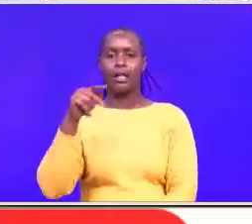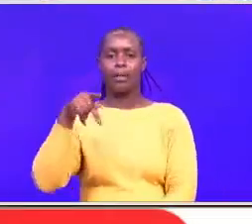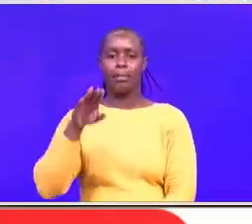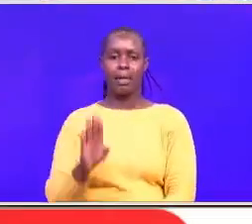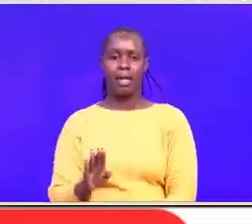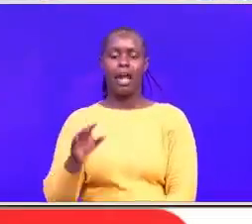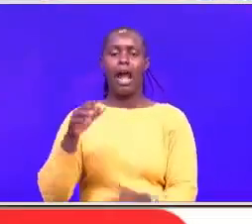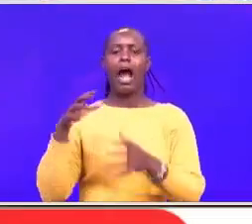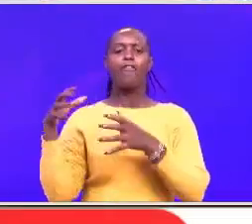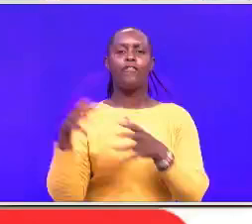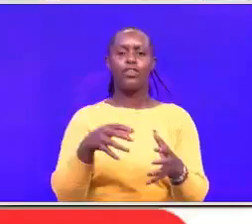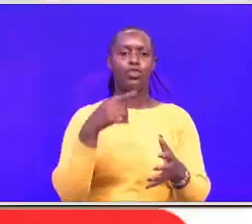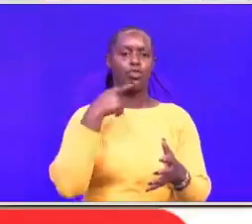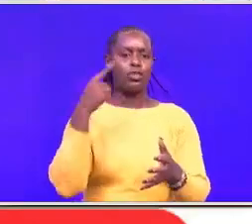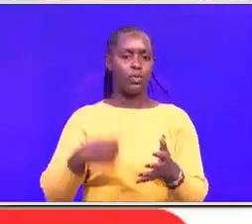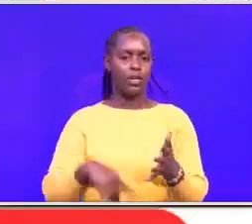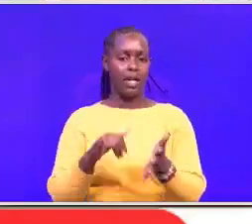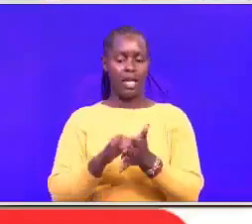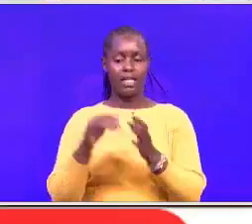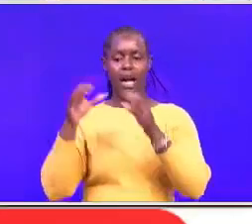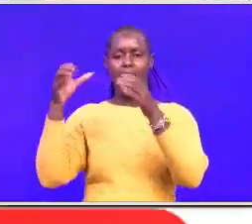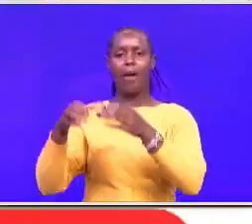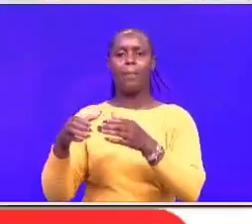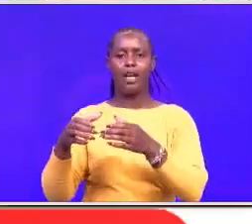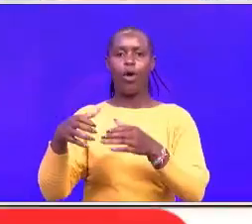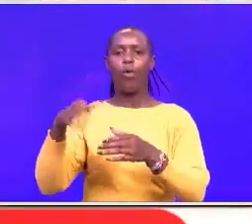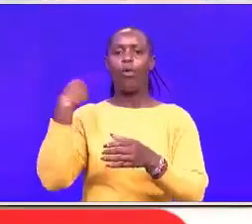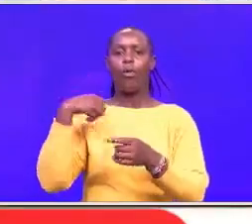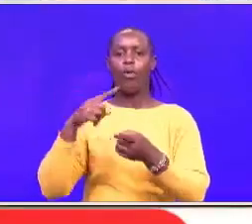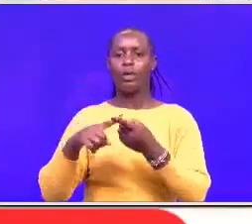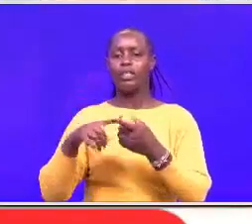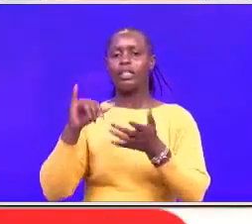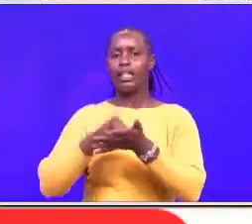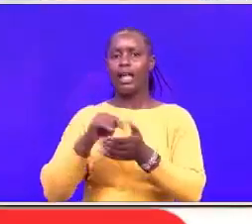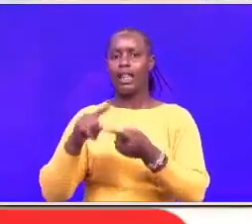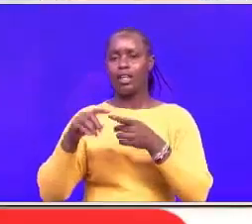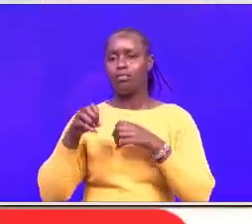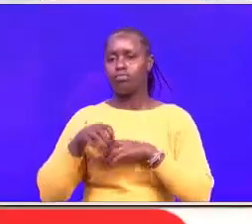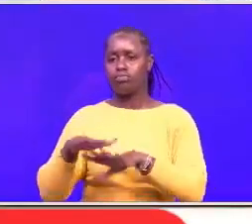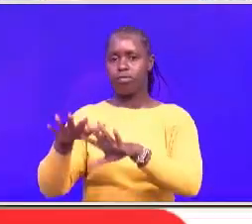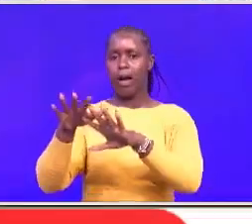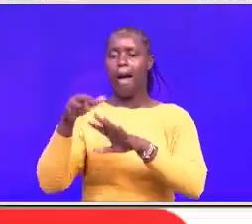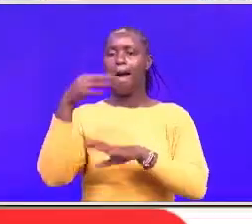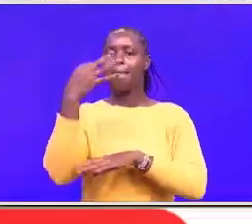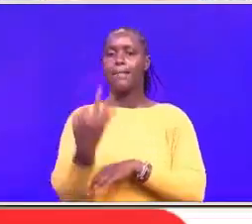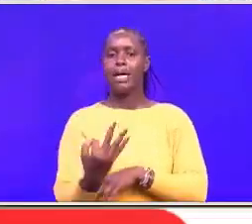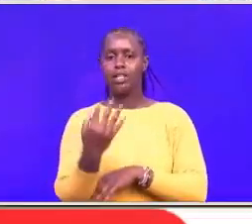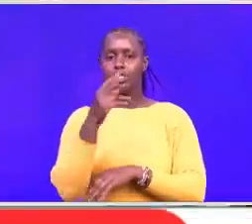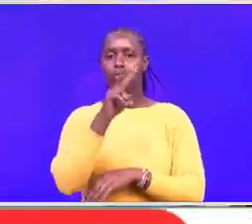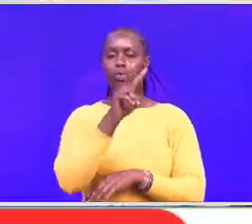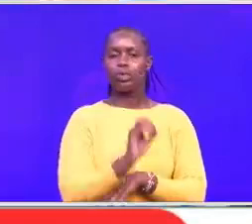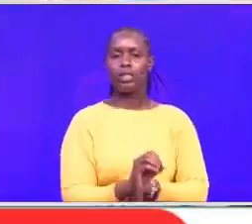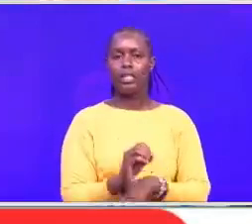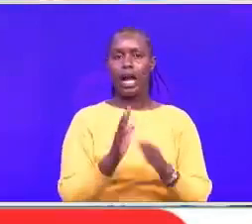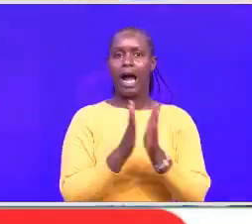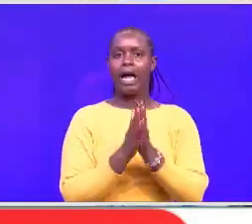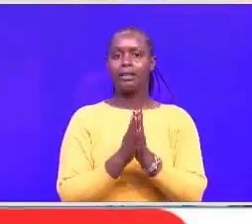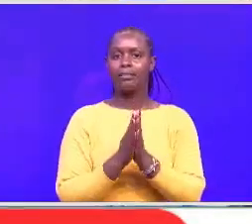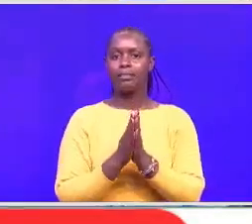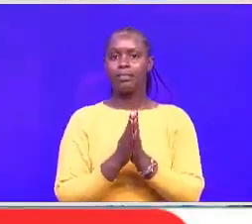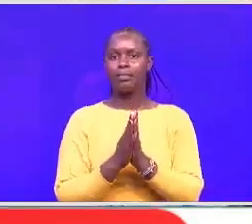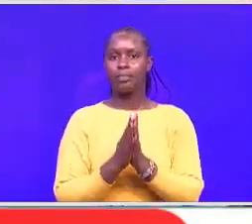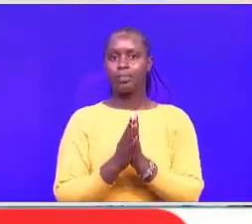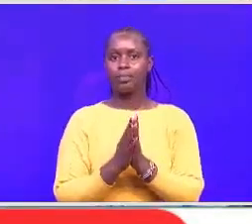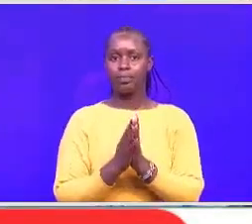kukubali kuwa mbolea kampuni yake iliyosambaza kati ya tarehe 5 Machi na Machi 21 zilikuwa gushi. Let me tell the